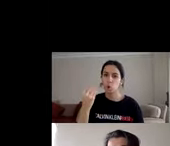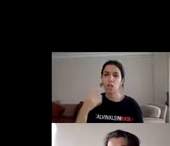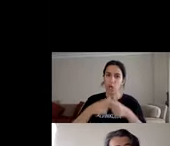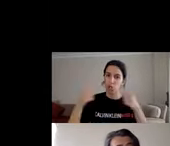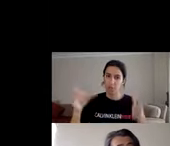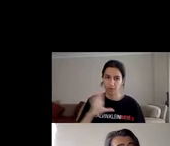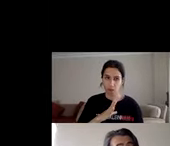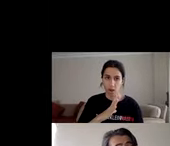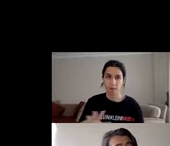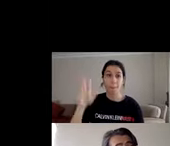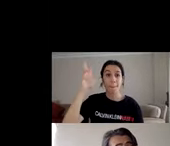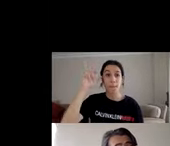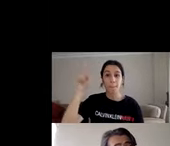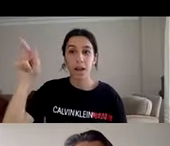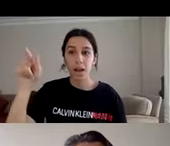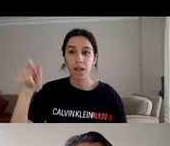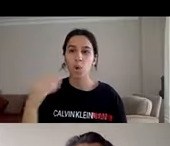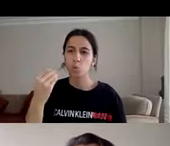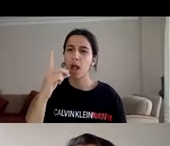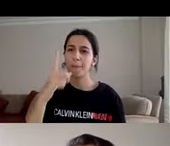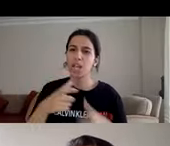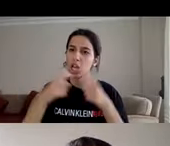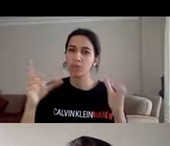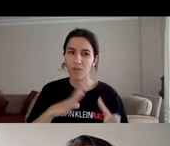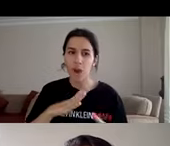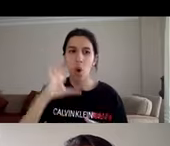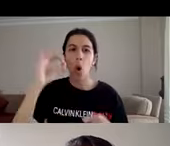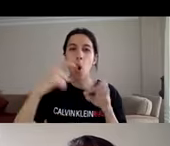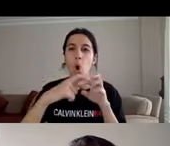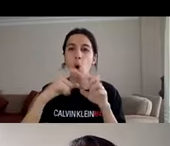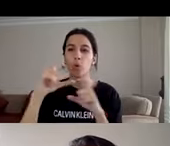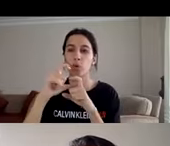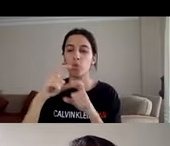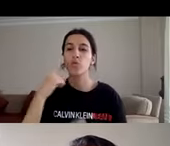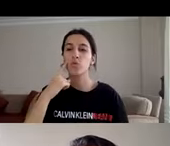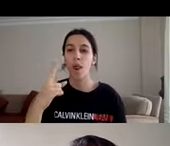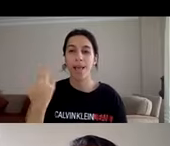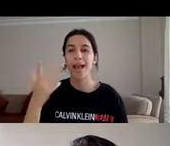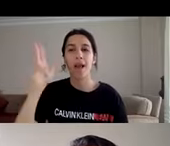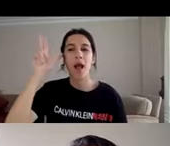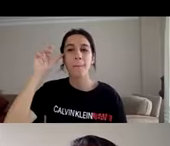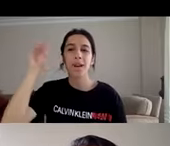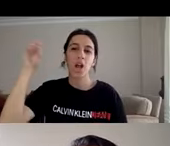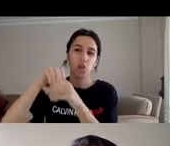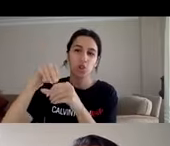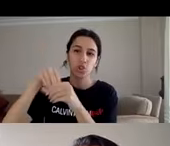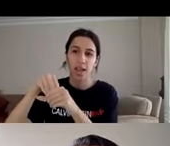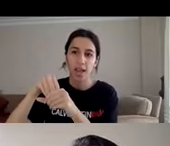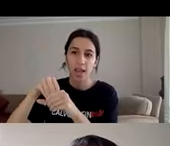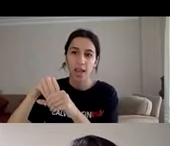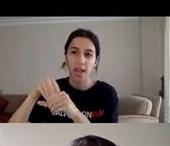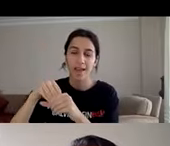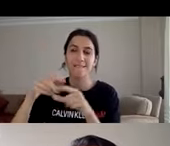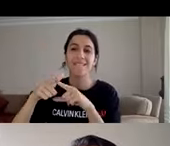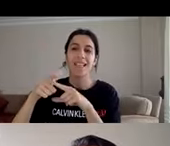durumda. Amerika'da hoş bir gelişme oldu. ORC uzantılı, yani Amerika Birleşik Devletleri'ndeki federal